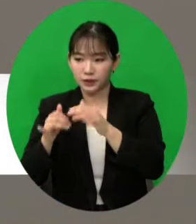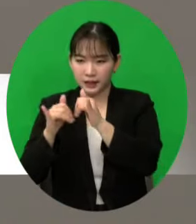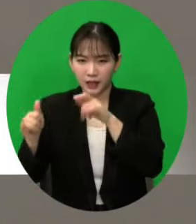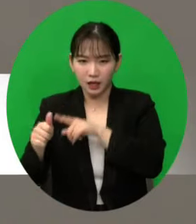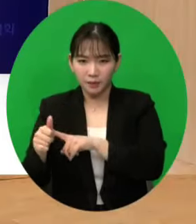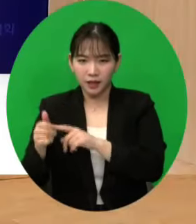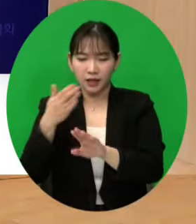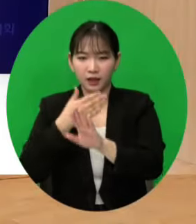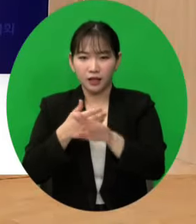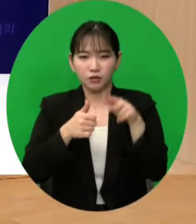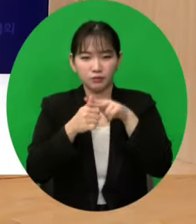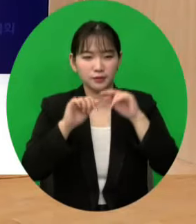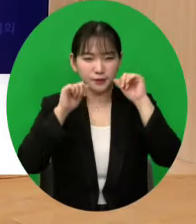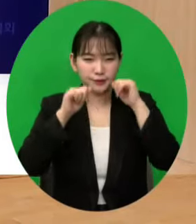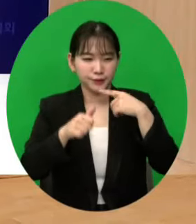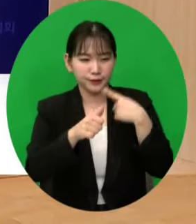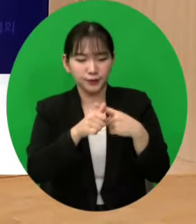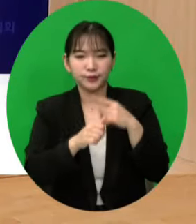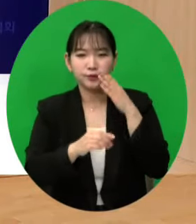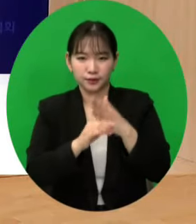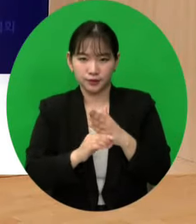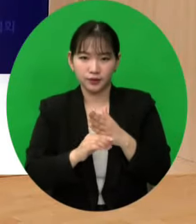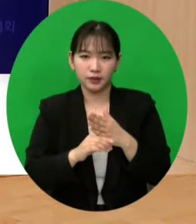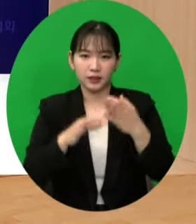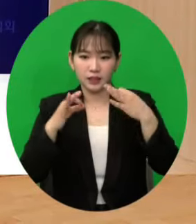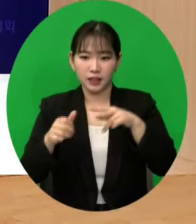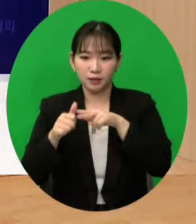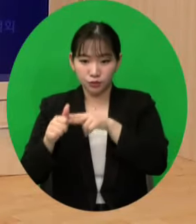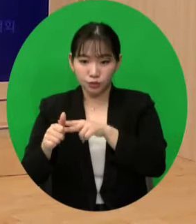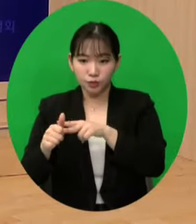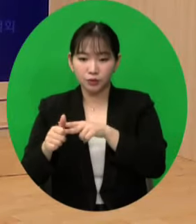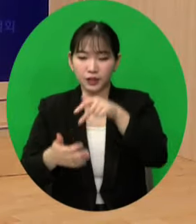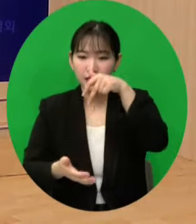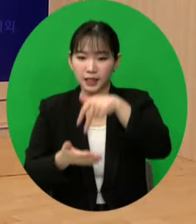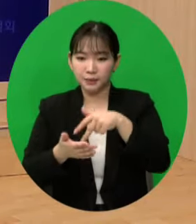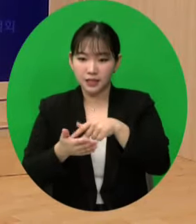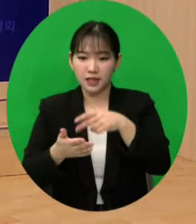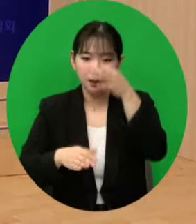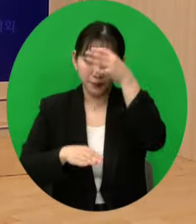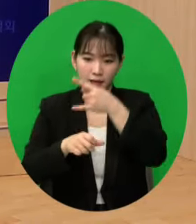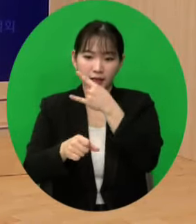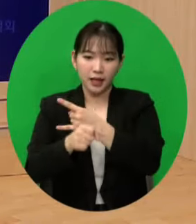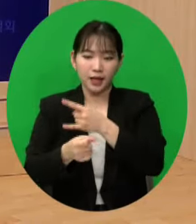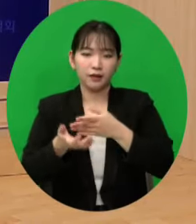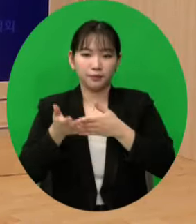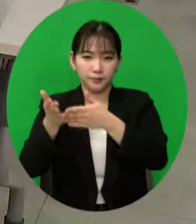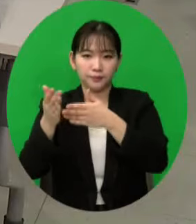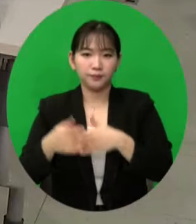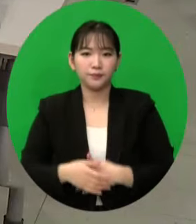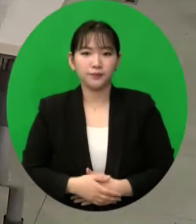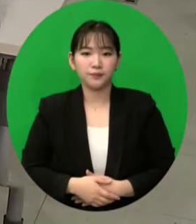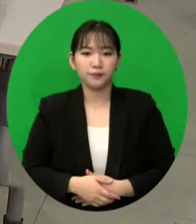타 후보 등을 조롱, 비방하고 있다며 김태성 예비후보의 입장과 사과를 요구했습니다.